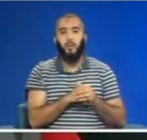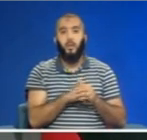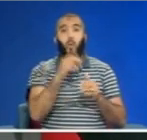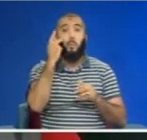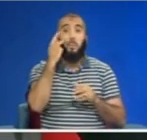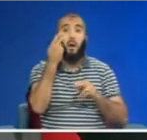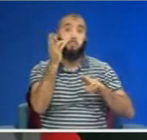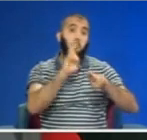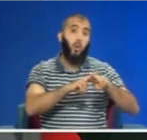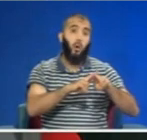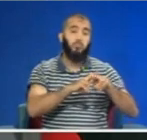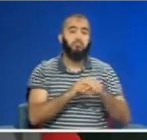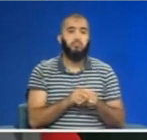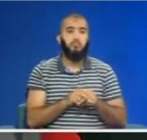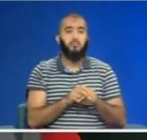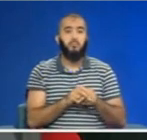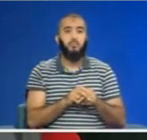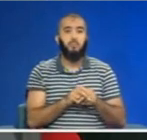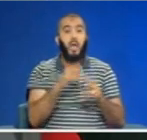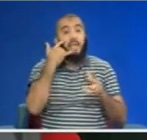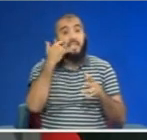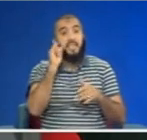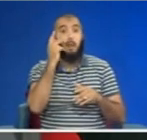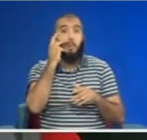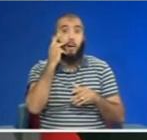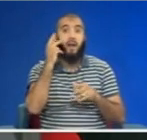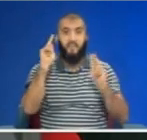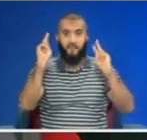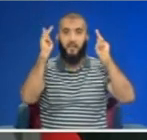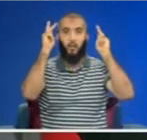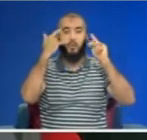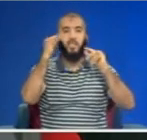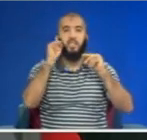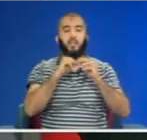هذه الدار لو كان الأب حيا هل تنتزع منه؟